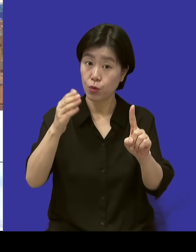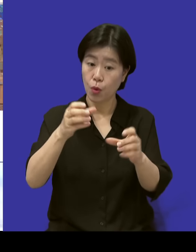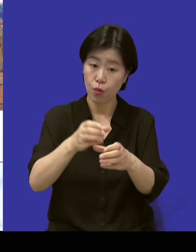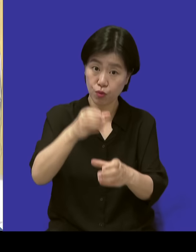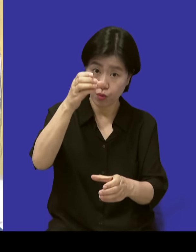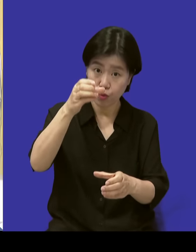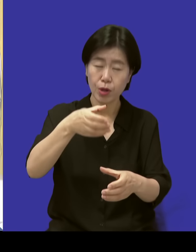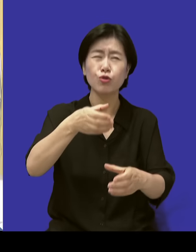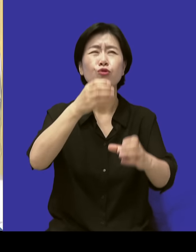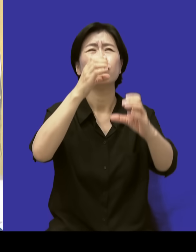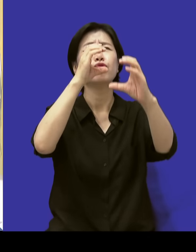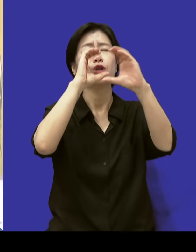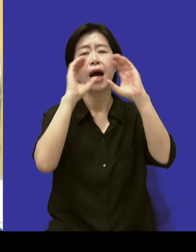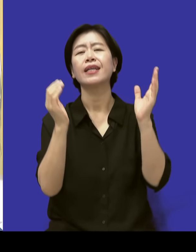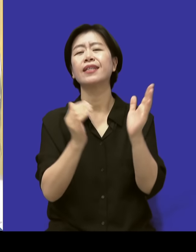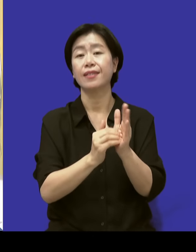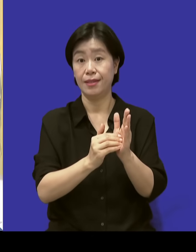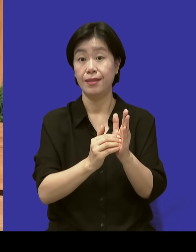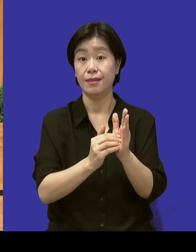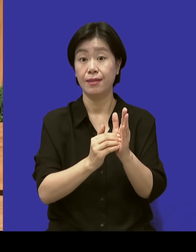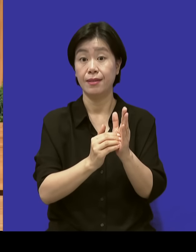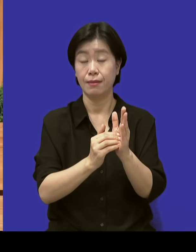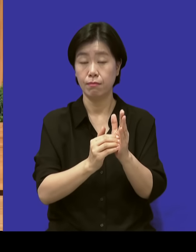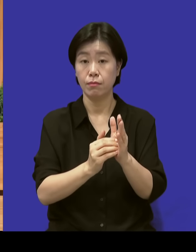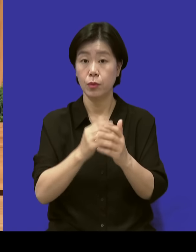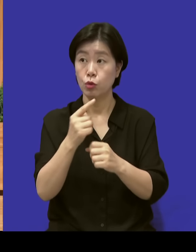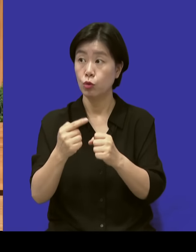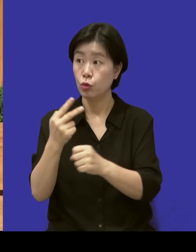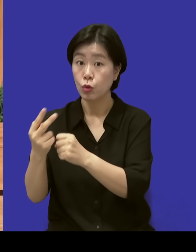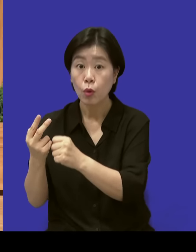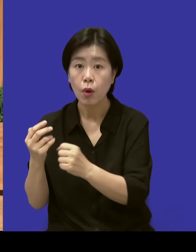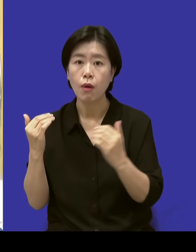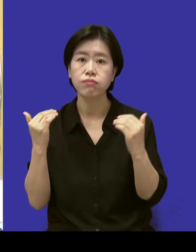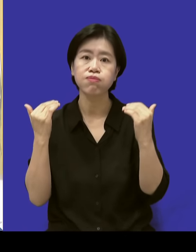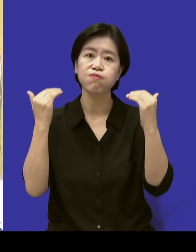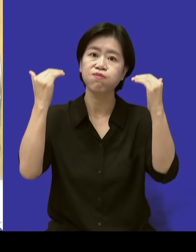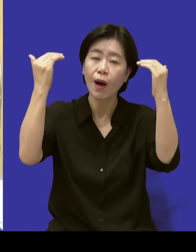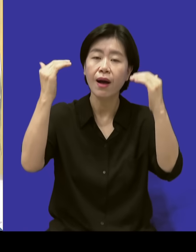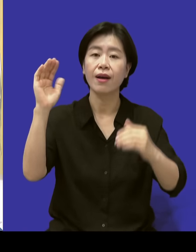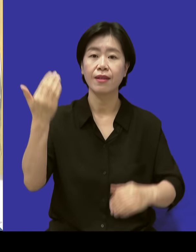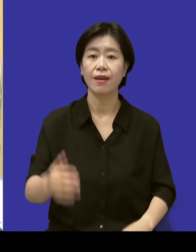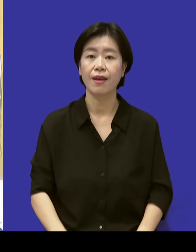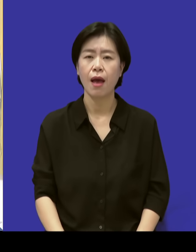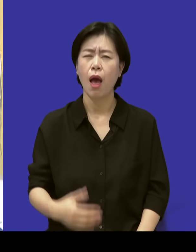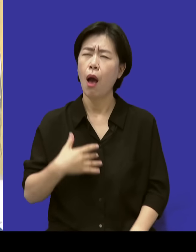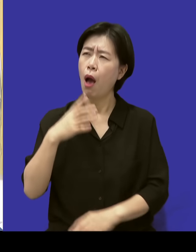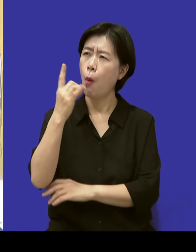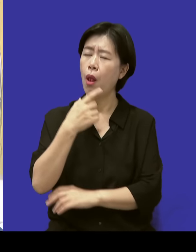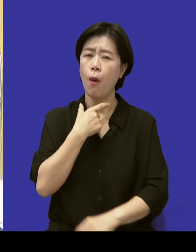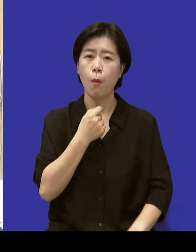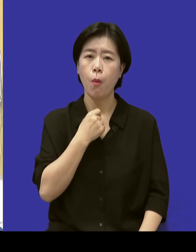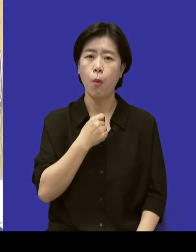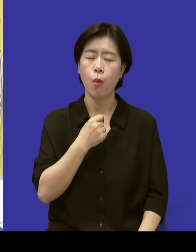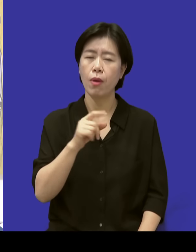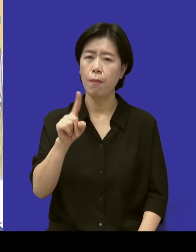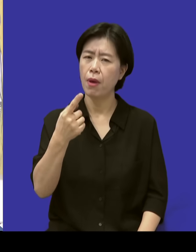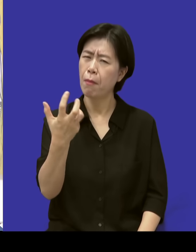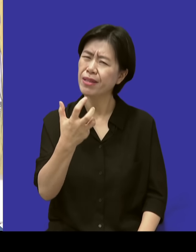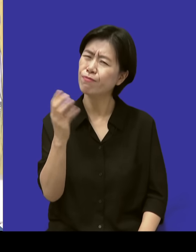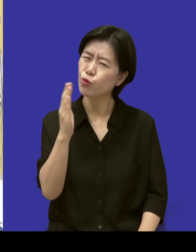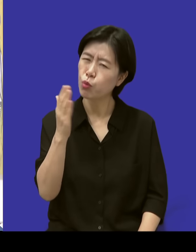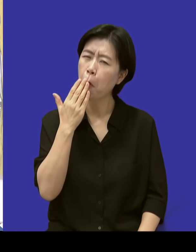사실 저는 180이 목표였거든요. 네. 근데 하나님이 그때 이제 항상 말씀에